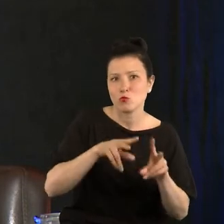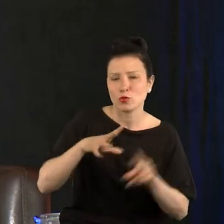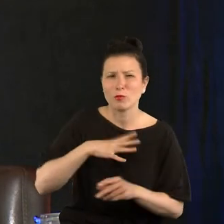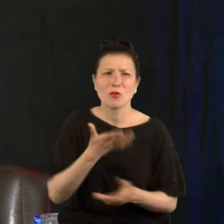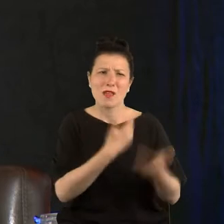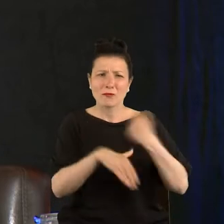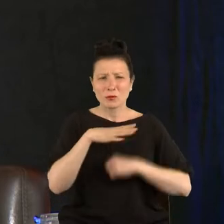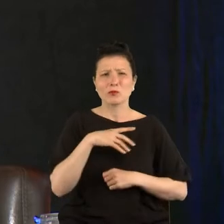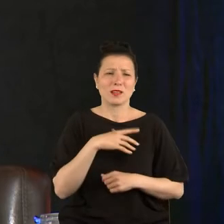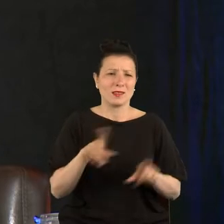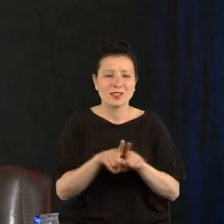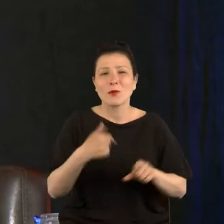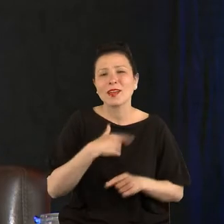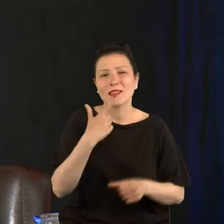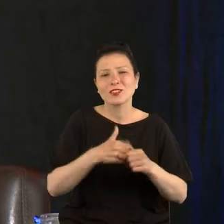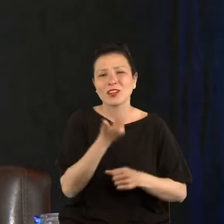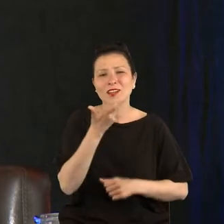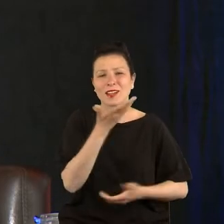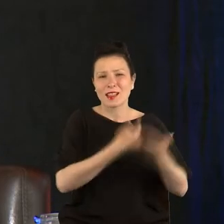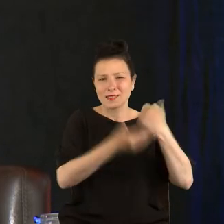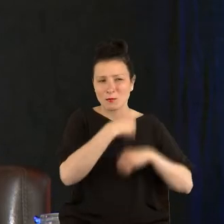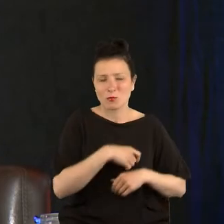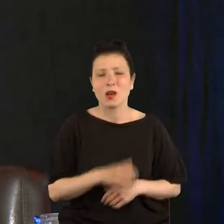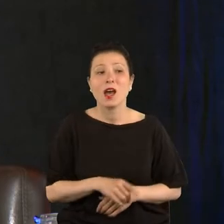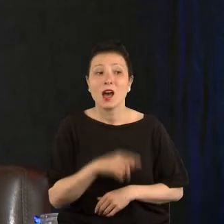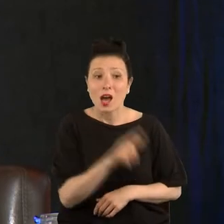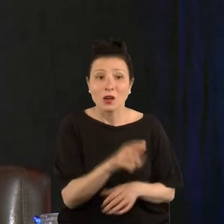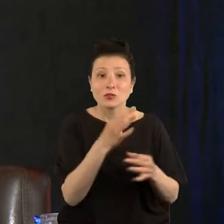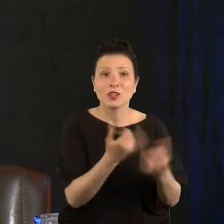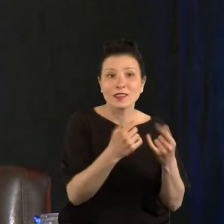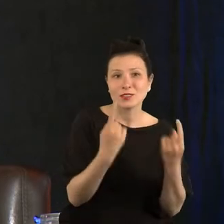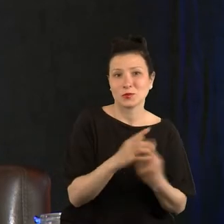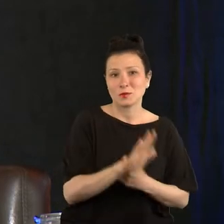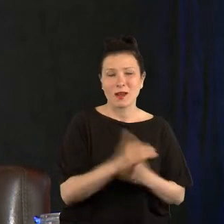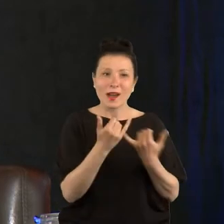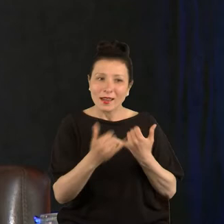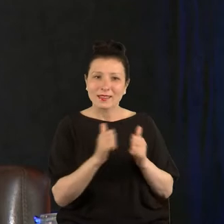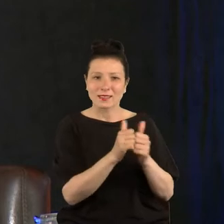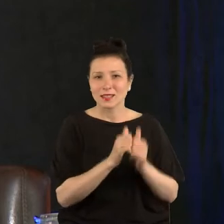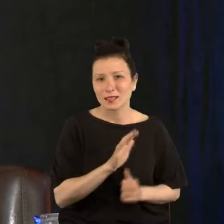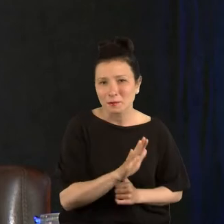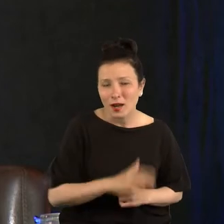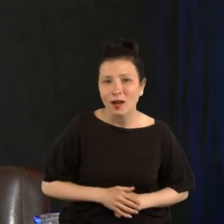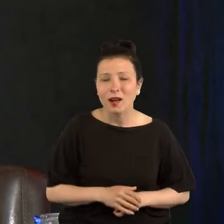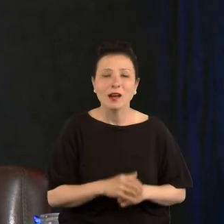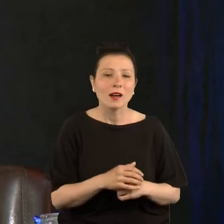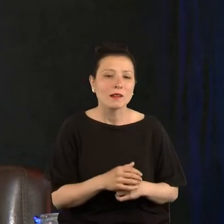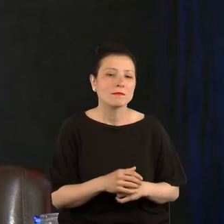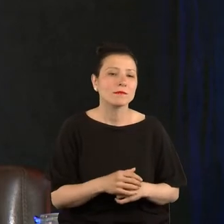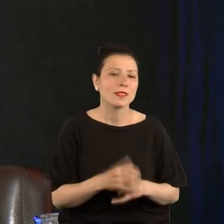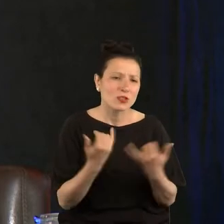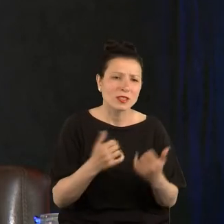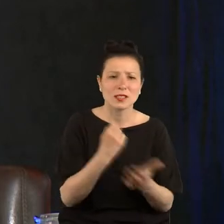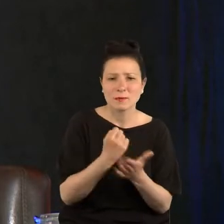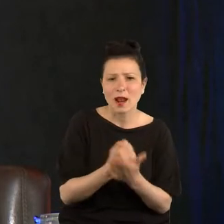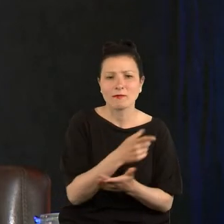20 parę lat temu, to Tomek też historycznie, a dzisiaj też jest w innym miejscu i zupełnie inne funkcje pełni i zupełnie inne rzeczy się gdzieś po drodze dzieją.